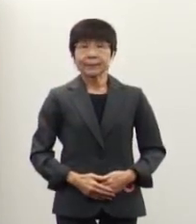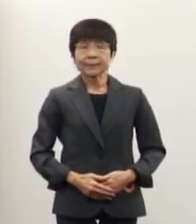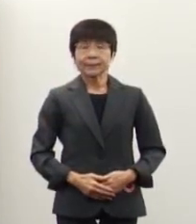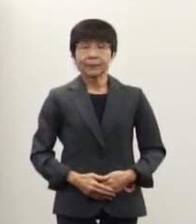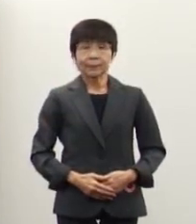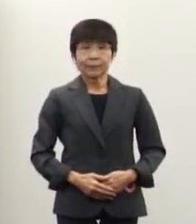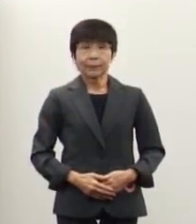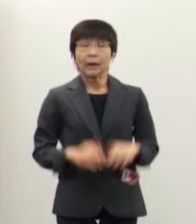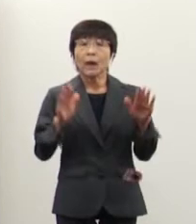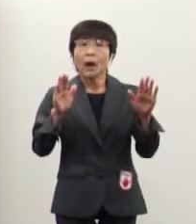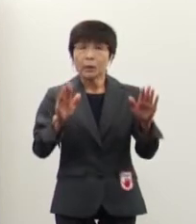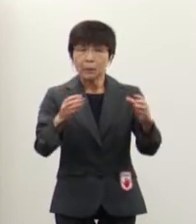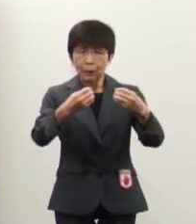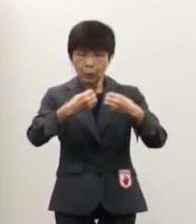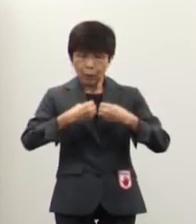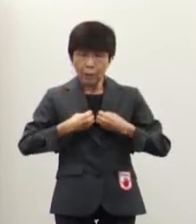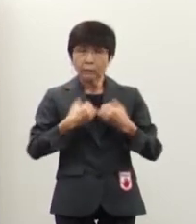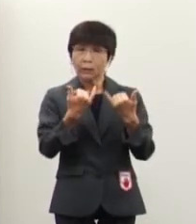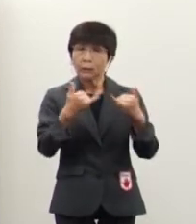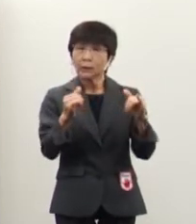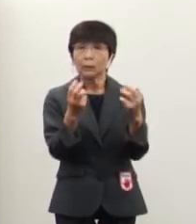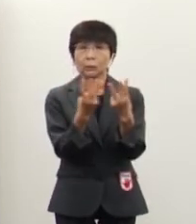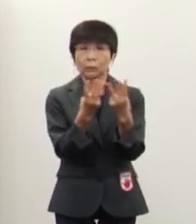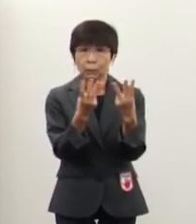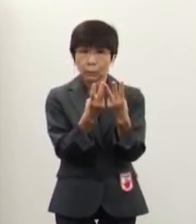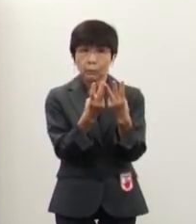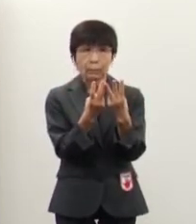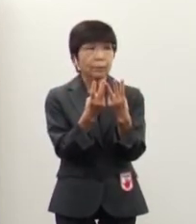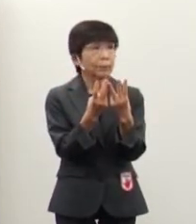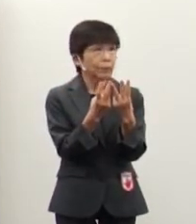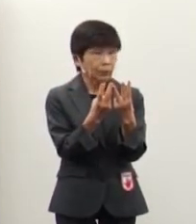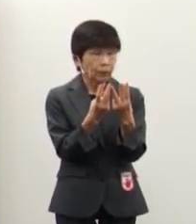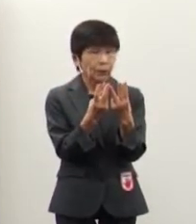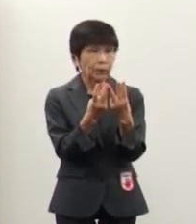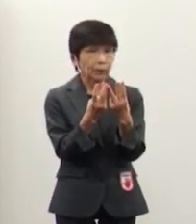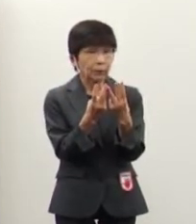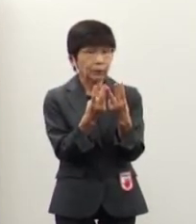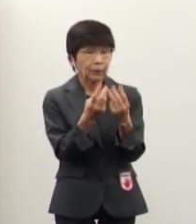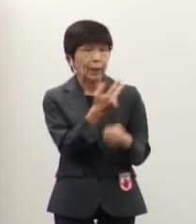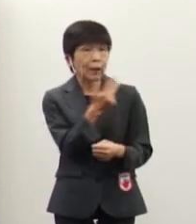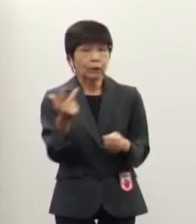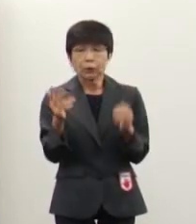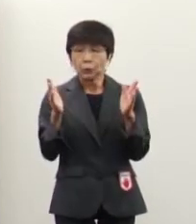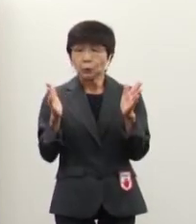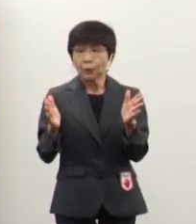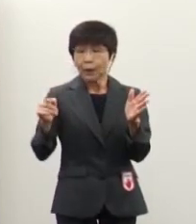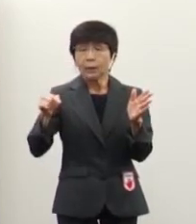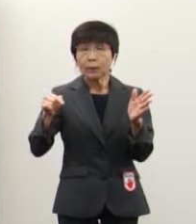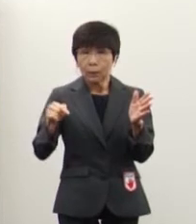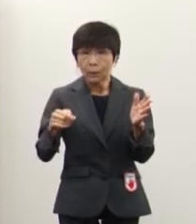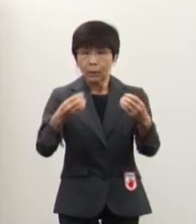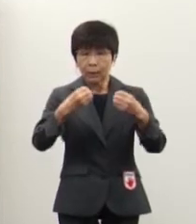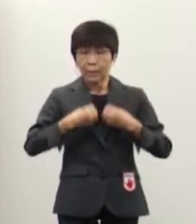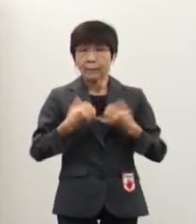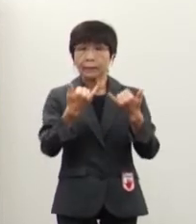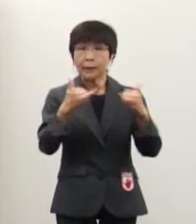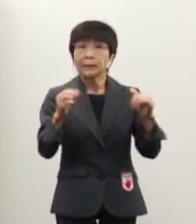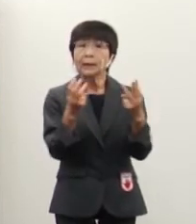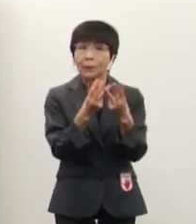まず、現在の感染状況についてですが、本日までの、直近1週間の新規感染者数